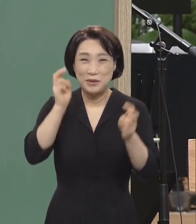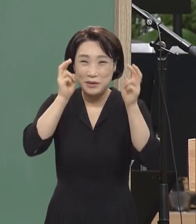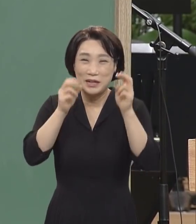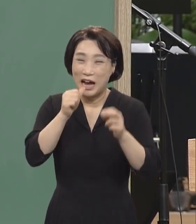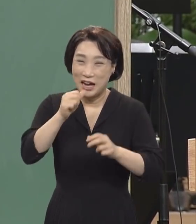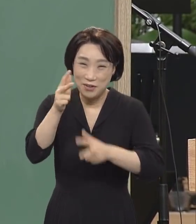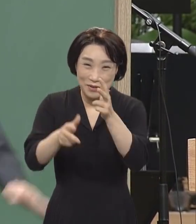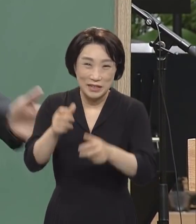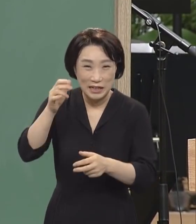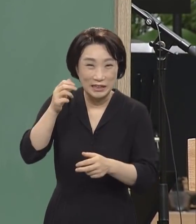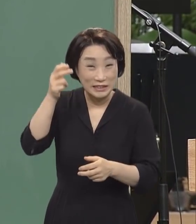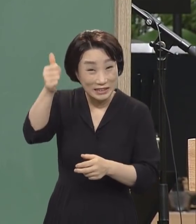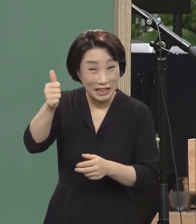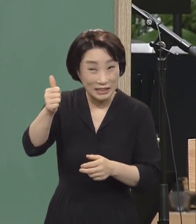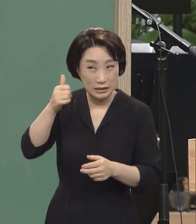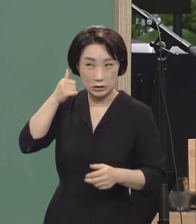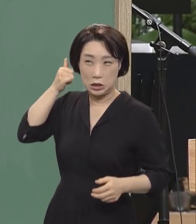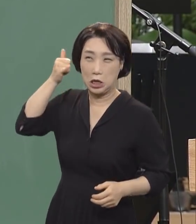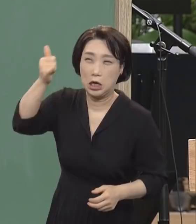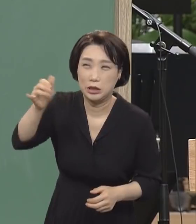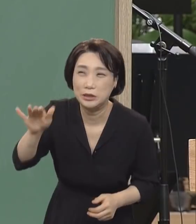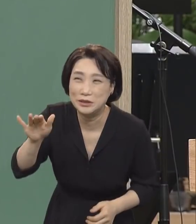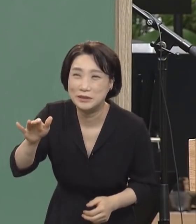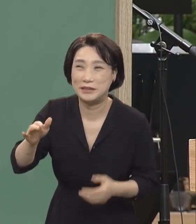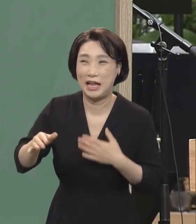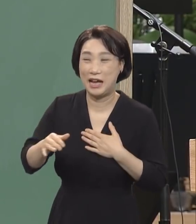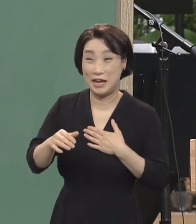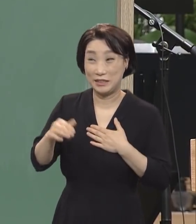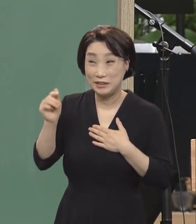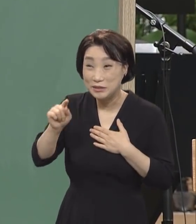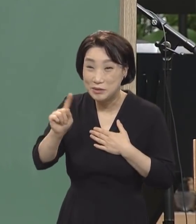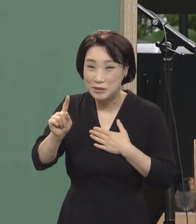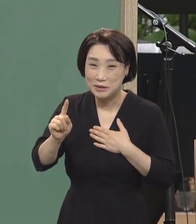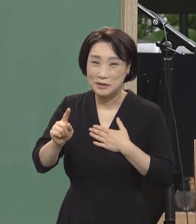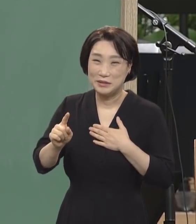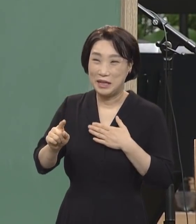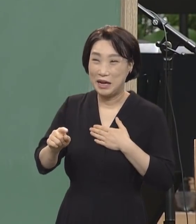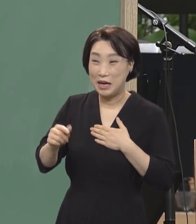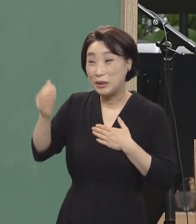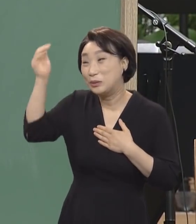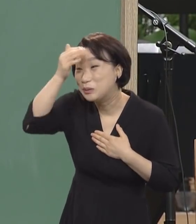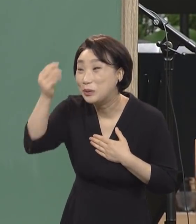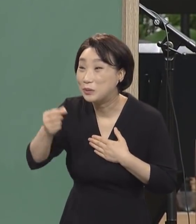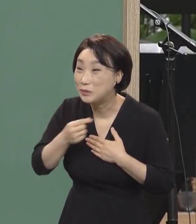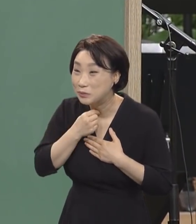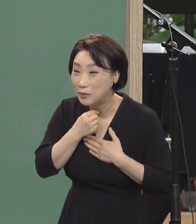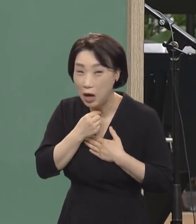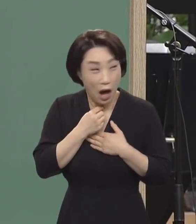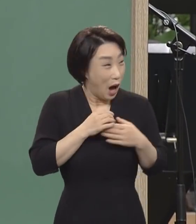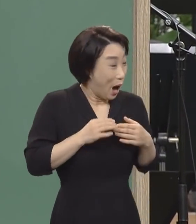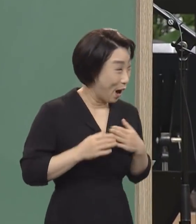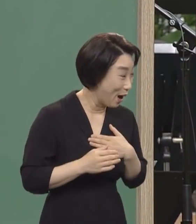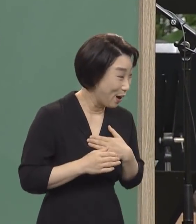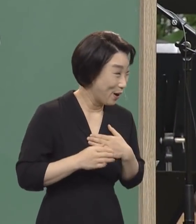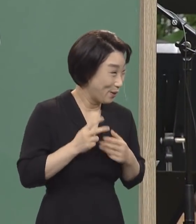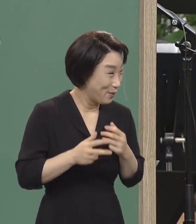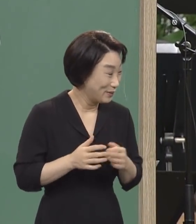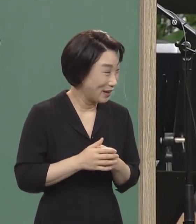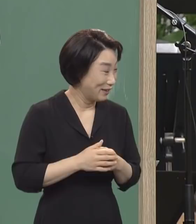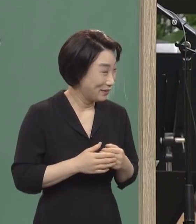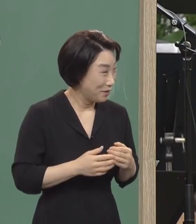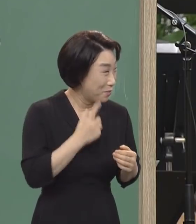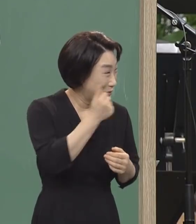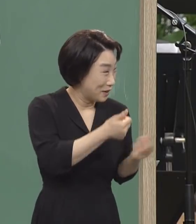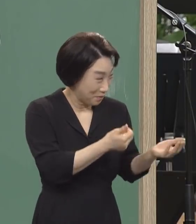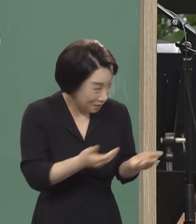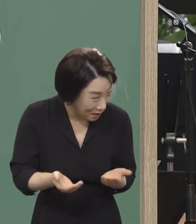사장님 제가 포항제철을 한번 가보려고 합니다 아이 저 회사를 목사님 오신